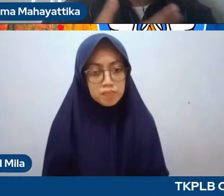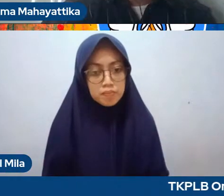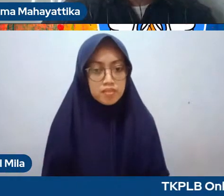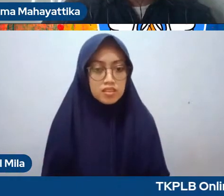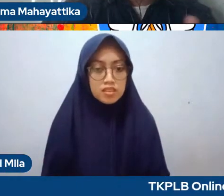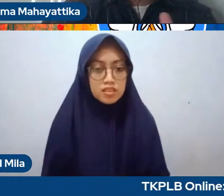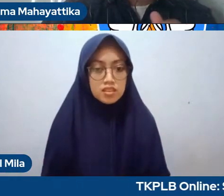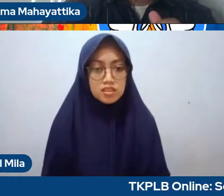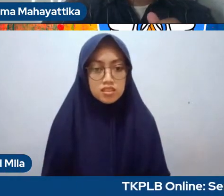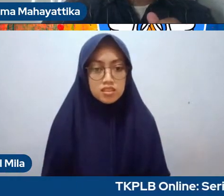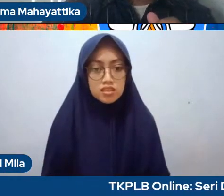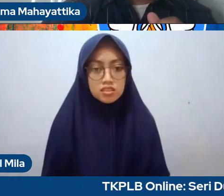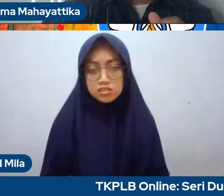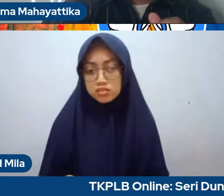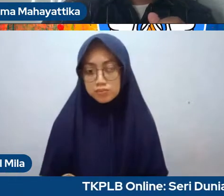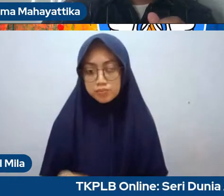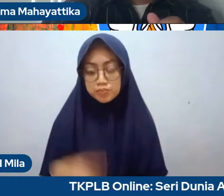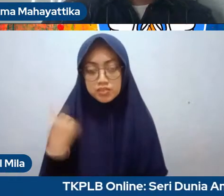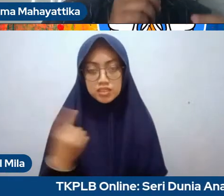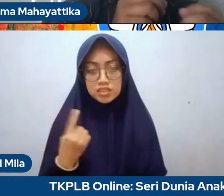kita bisa bersama si anak, dan kemudian